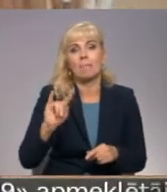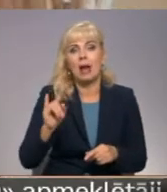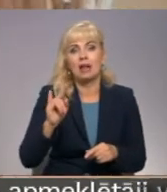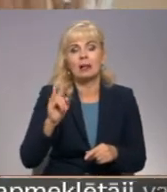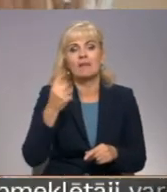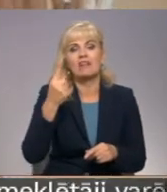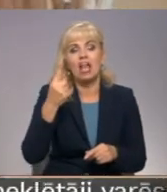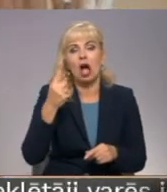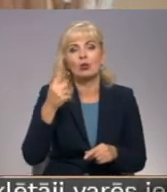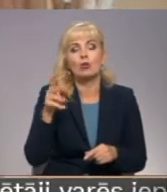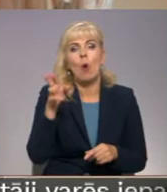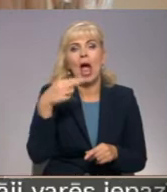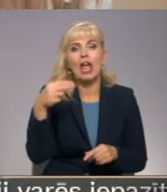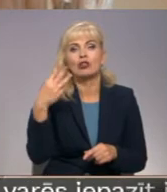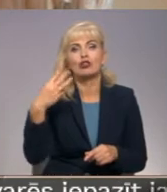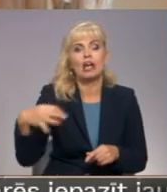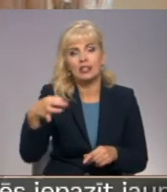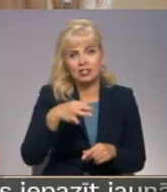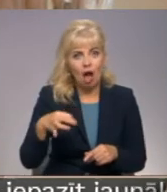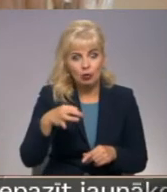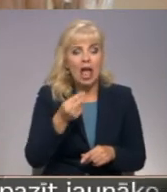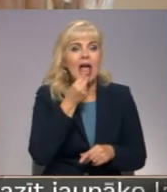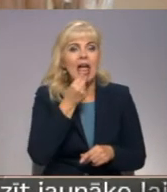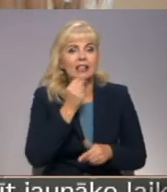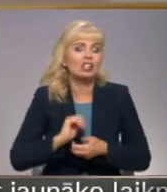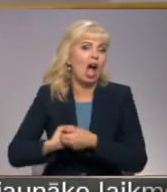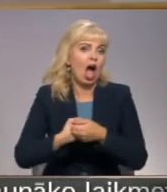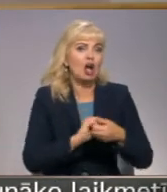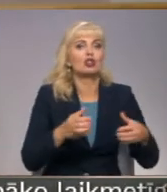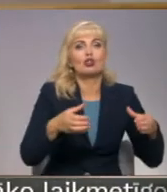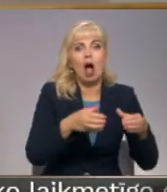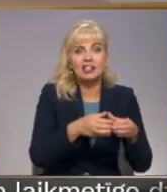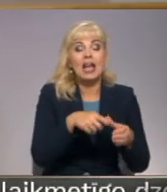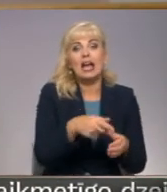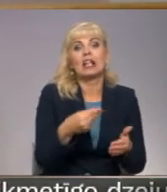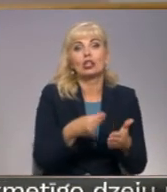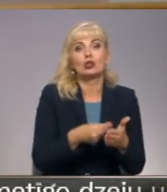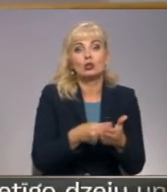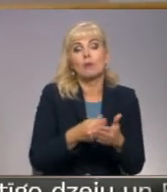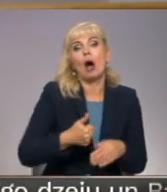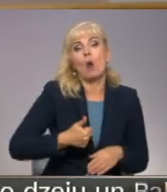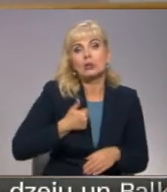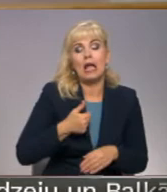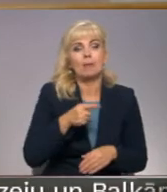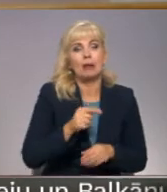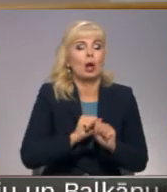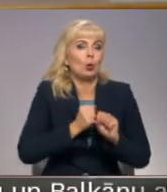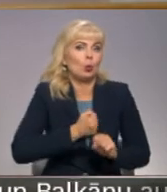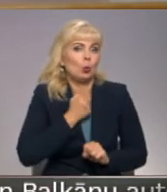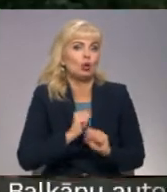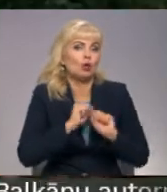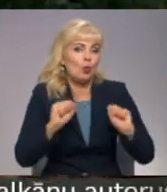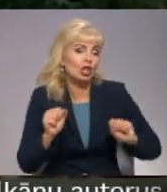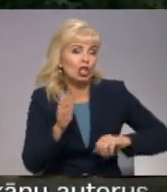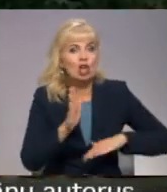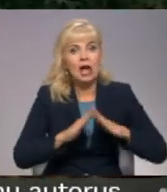centus. Izglītības iestāžu ēdinātāju asociācijā norāda, ka ar šādu summu jau tagad uzņēmumiem ir grūti nodrošināt